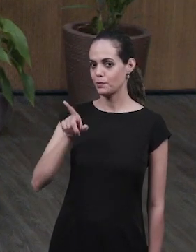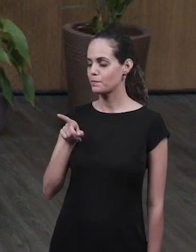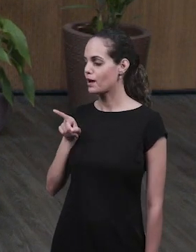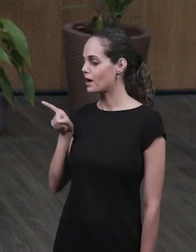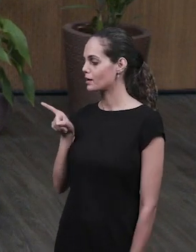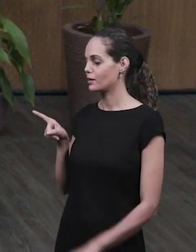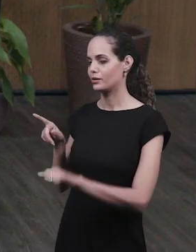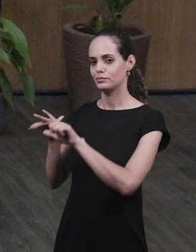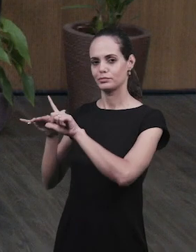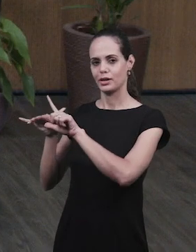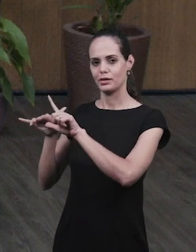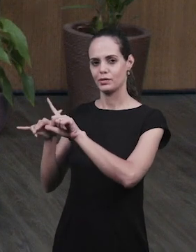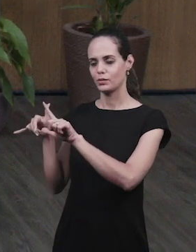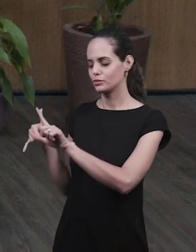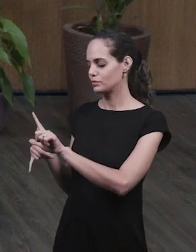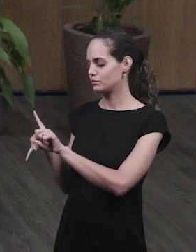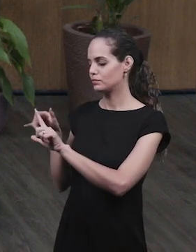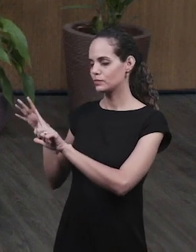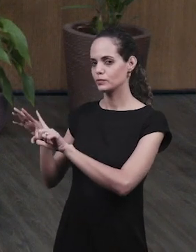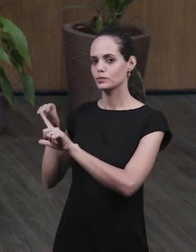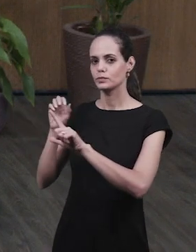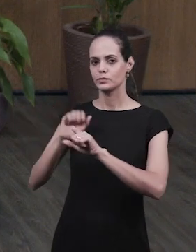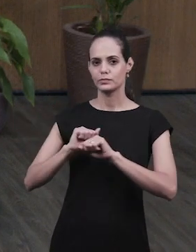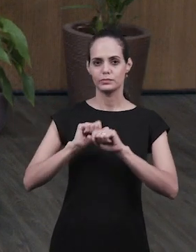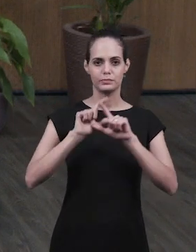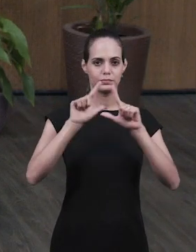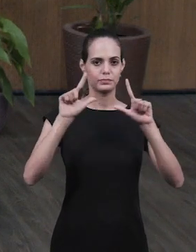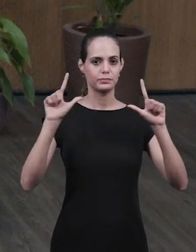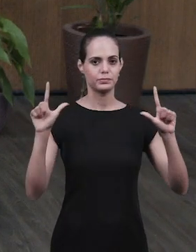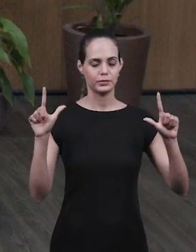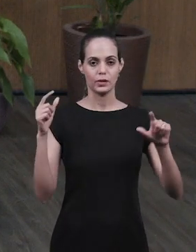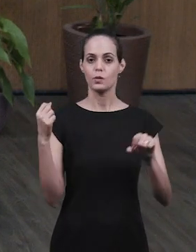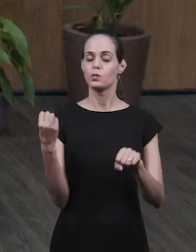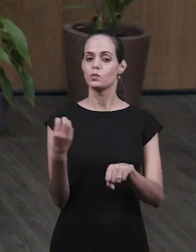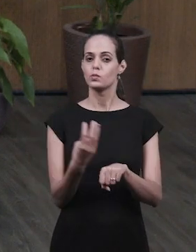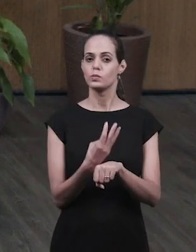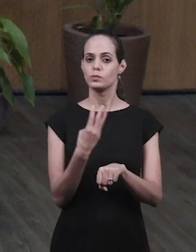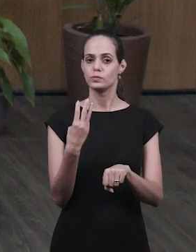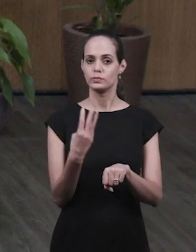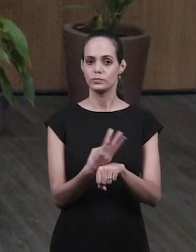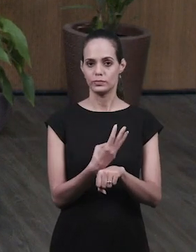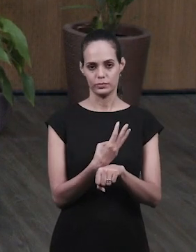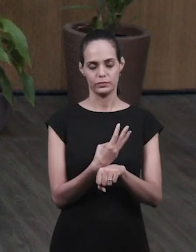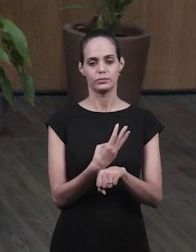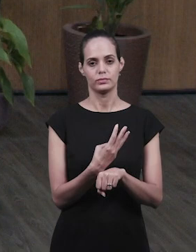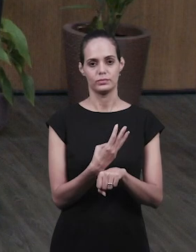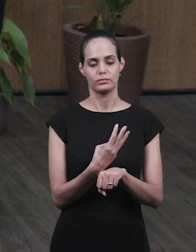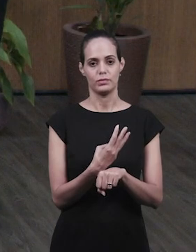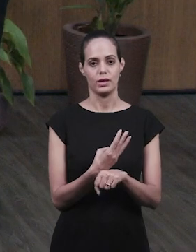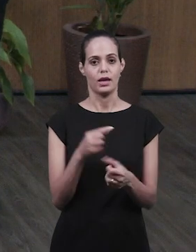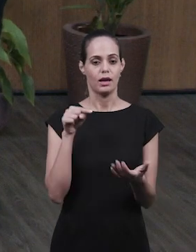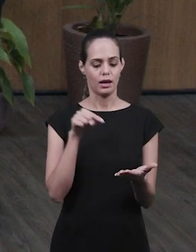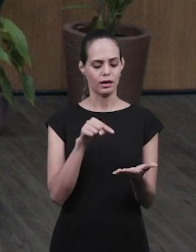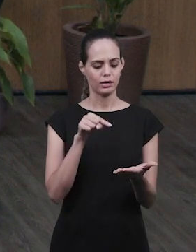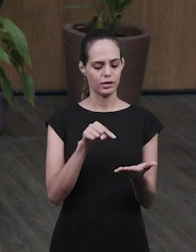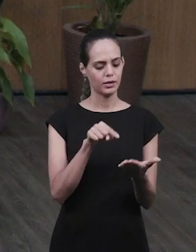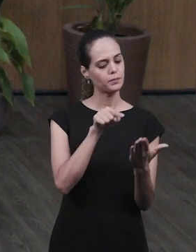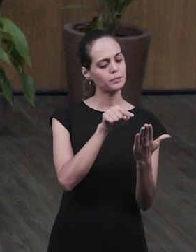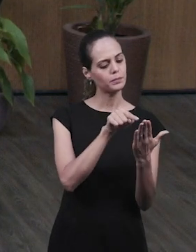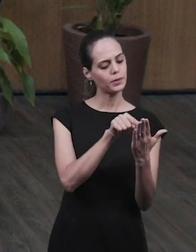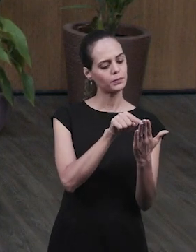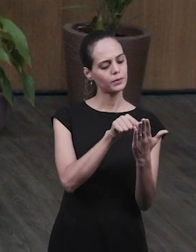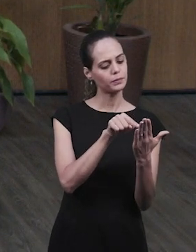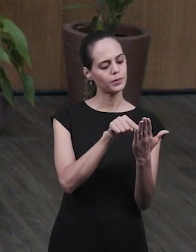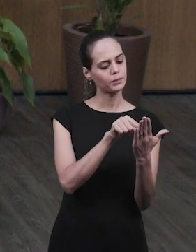pointez l'appareil photo de votre smartphone sur ce code qui apparaît à l'écran vous allez être redirigé vers un numéro